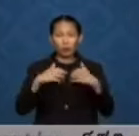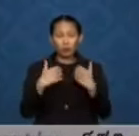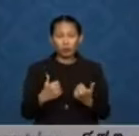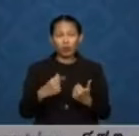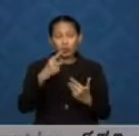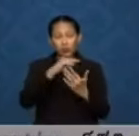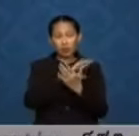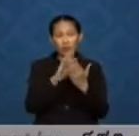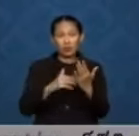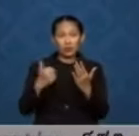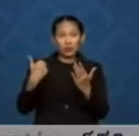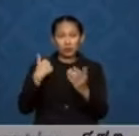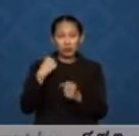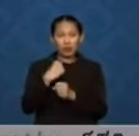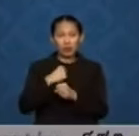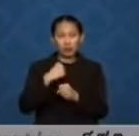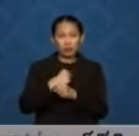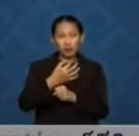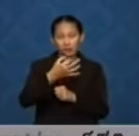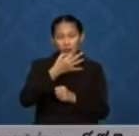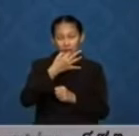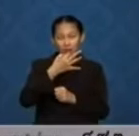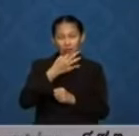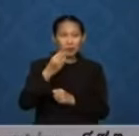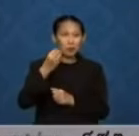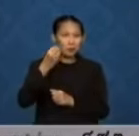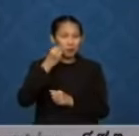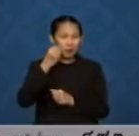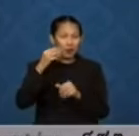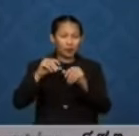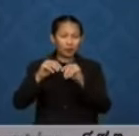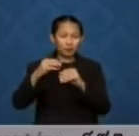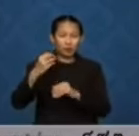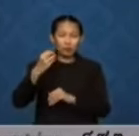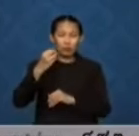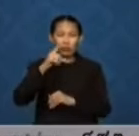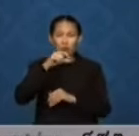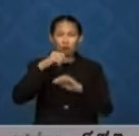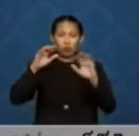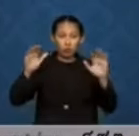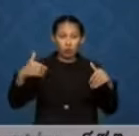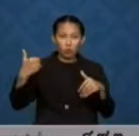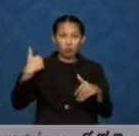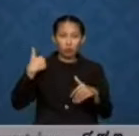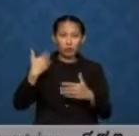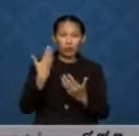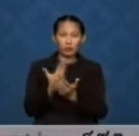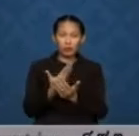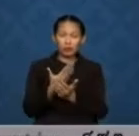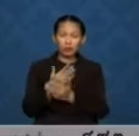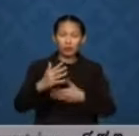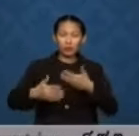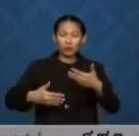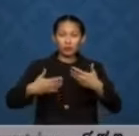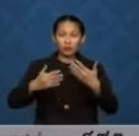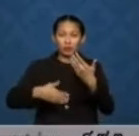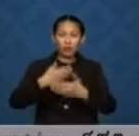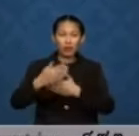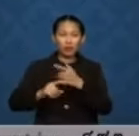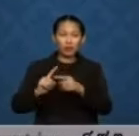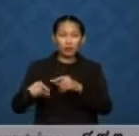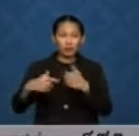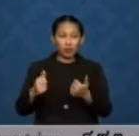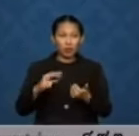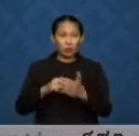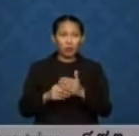ทศไทยของเรามีการประกอบกิจการบ้านรังนกหรือคอนโดนกแอ่นกินรังเพื่อขายรังนกค่ะท่านประธานเดี๋ยวนี้รังน